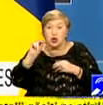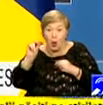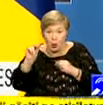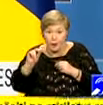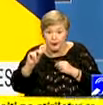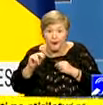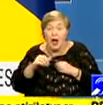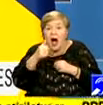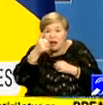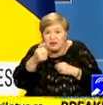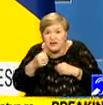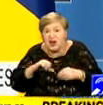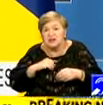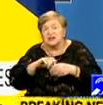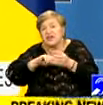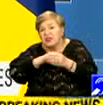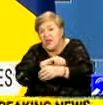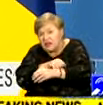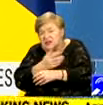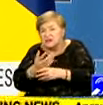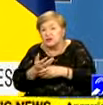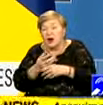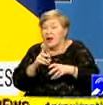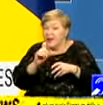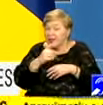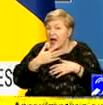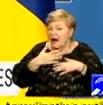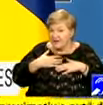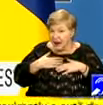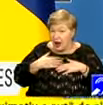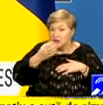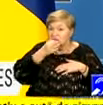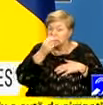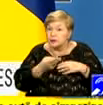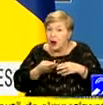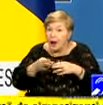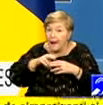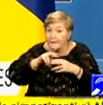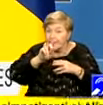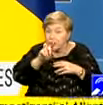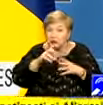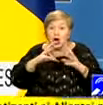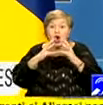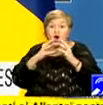și tensionate. În același timp, vă rog să-mi permiteți să subliniez faptul că România